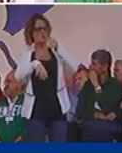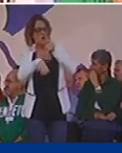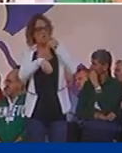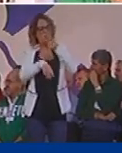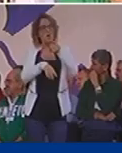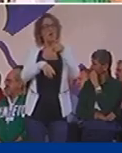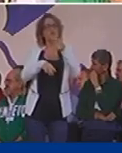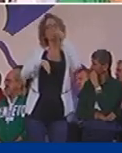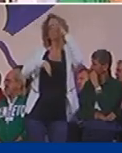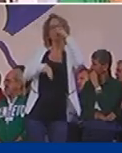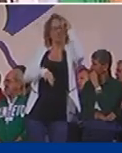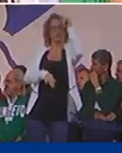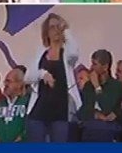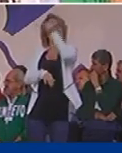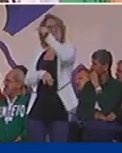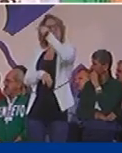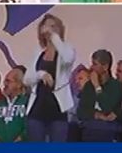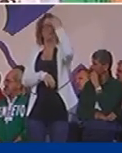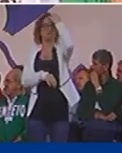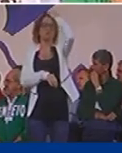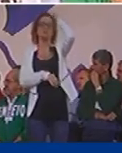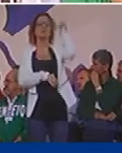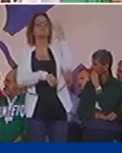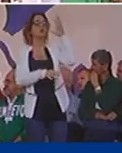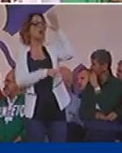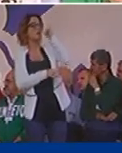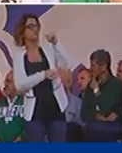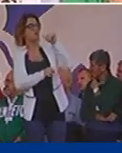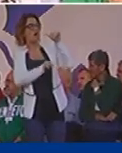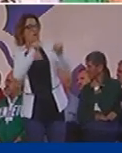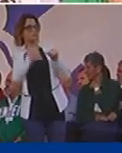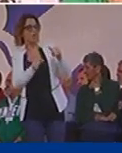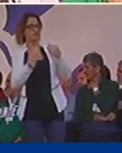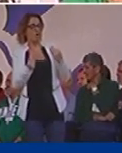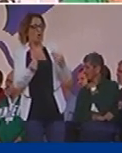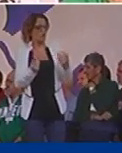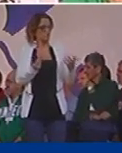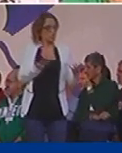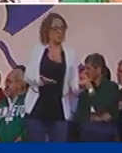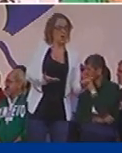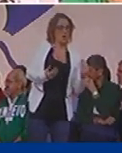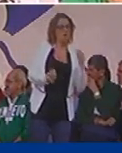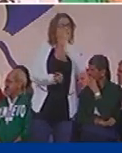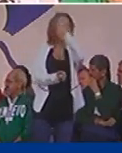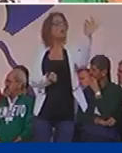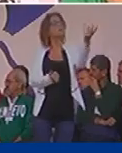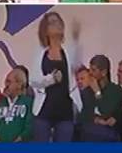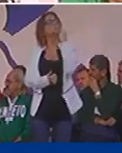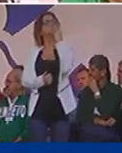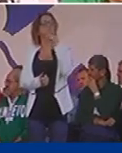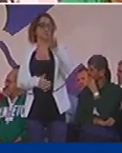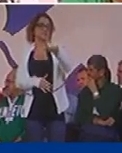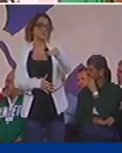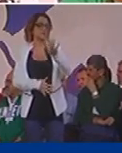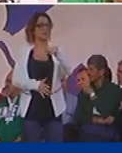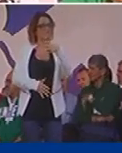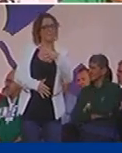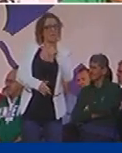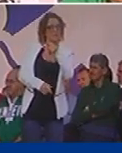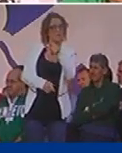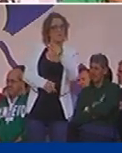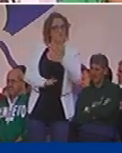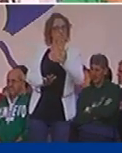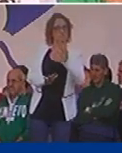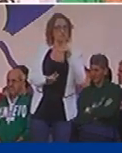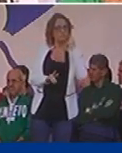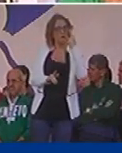Torino per capire cosa è cambiato e cosa ancora attuale. E qualcuno mi diceva "No, però Matteo non mettere